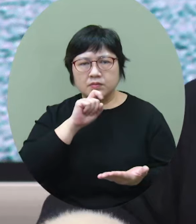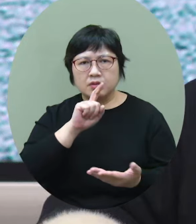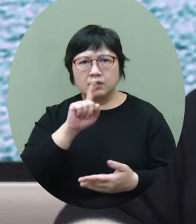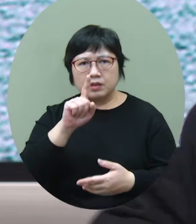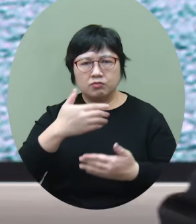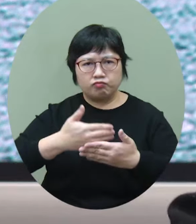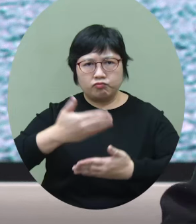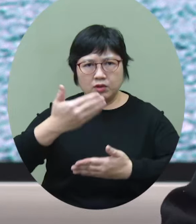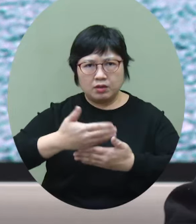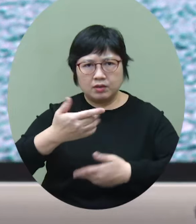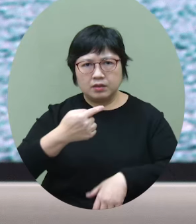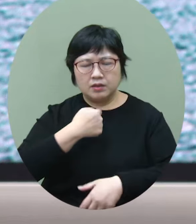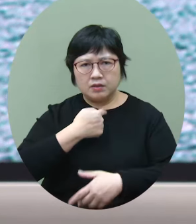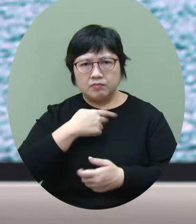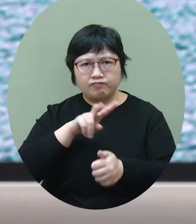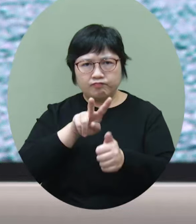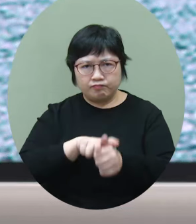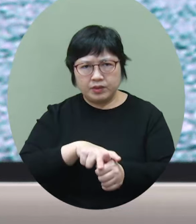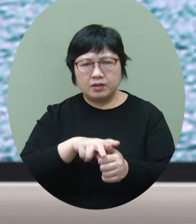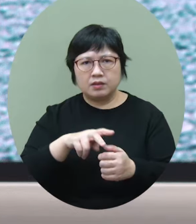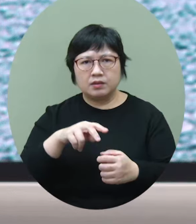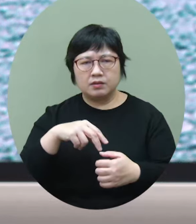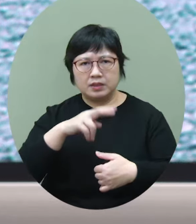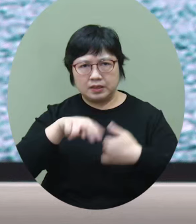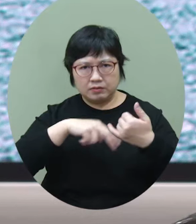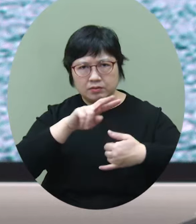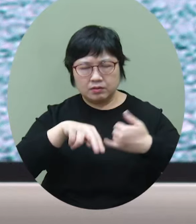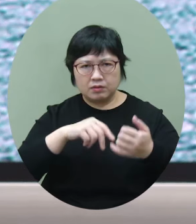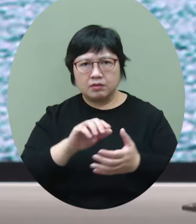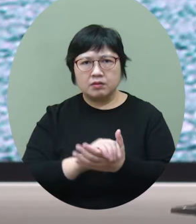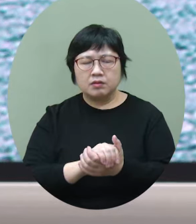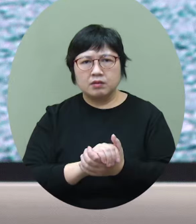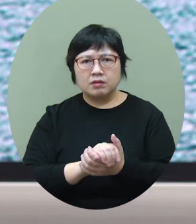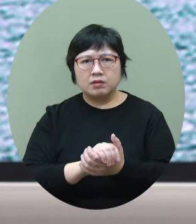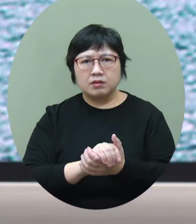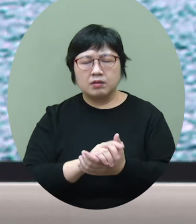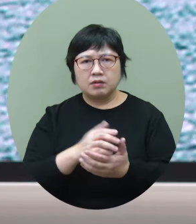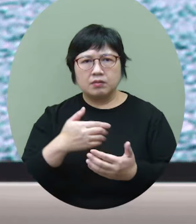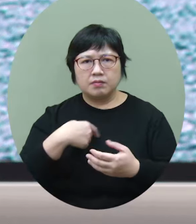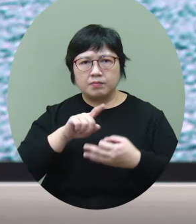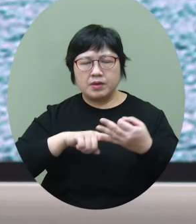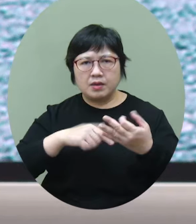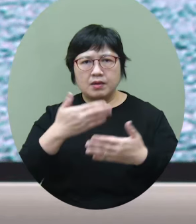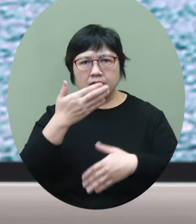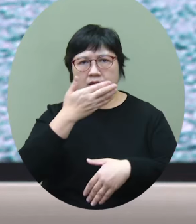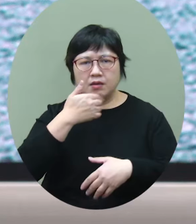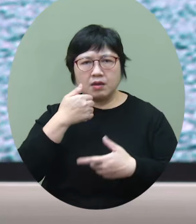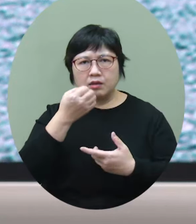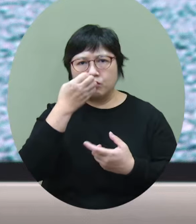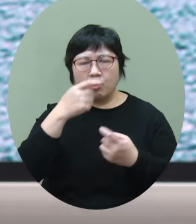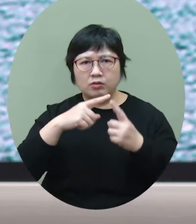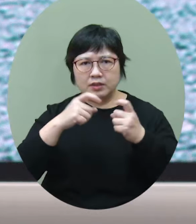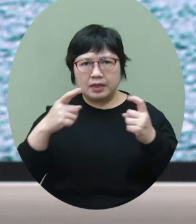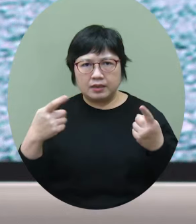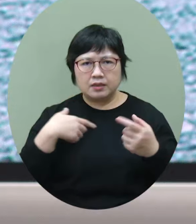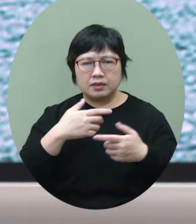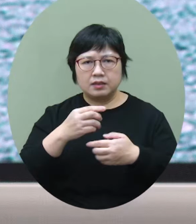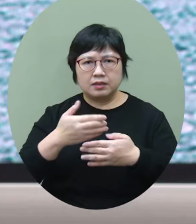咧係需要接受強制檢測嘅大廈咧，就係麗港城七座啦。咁呢度咧就係